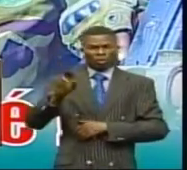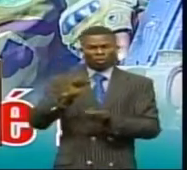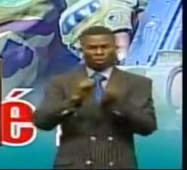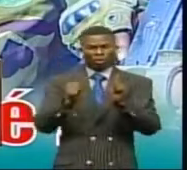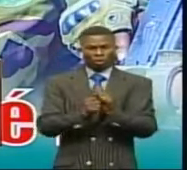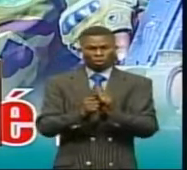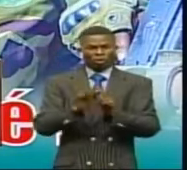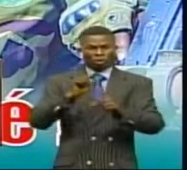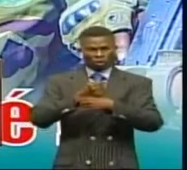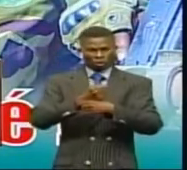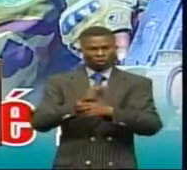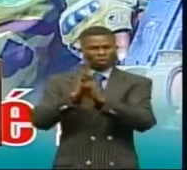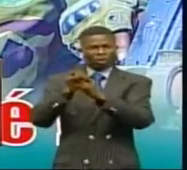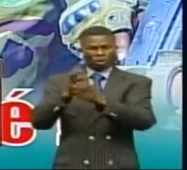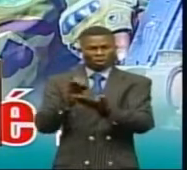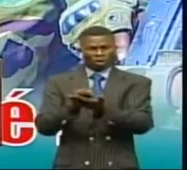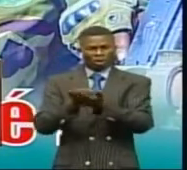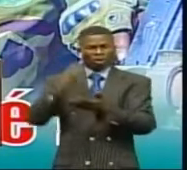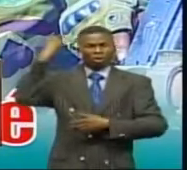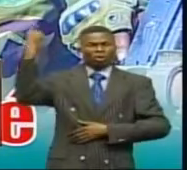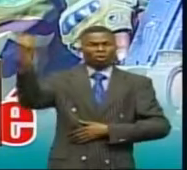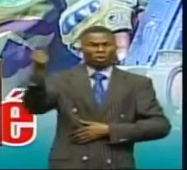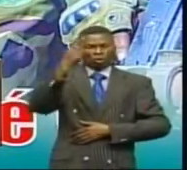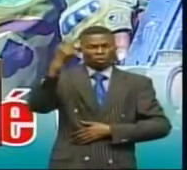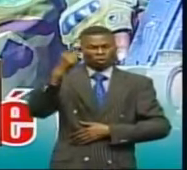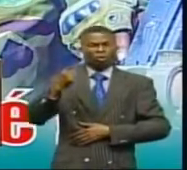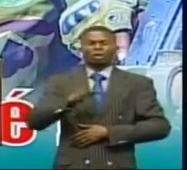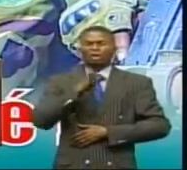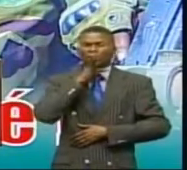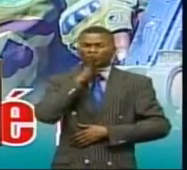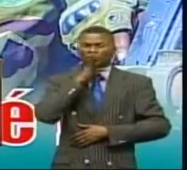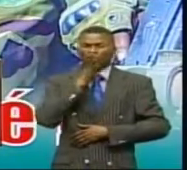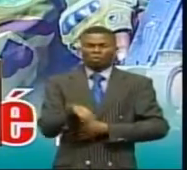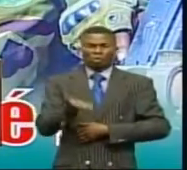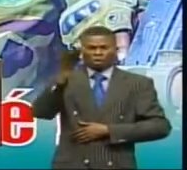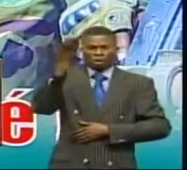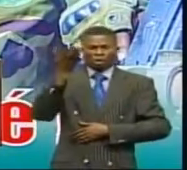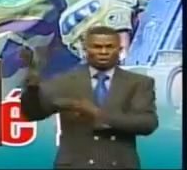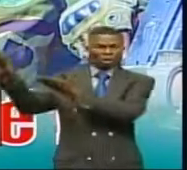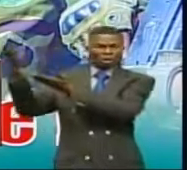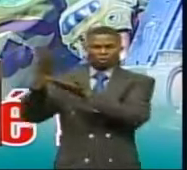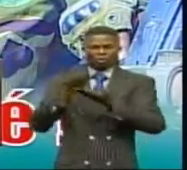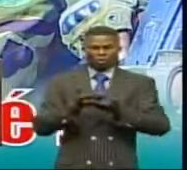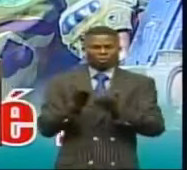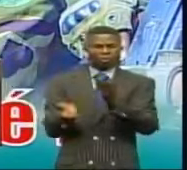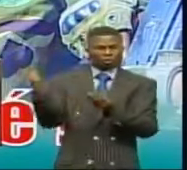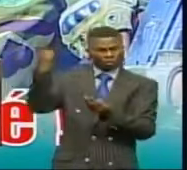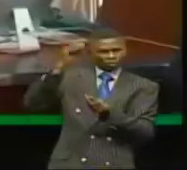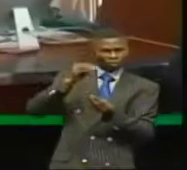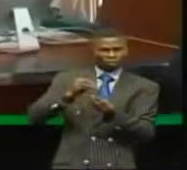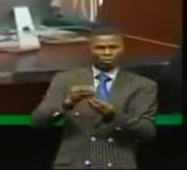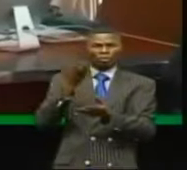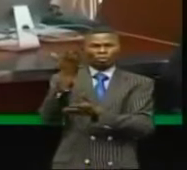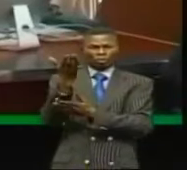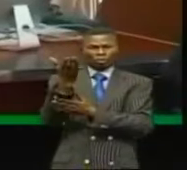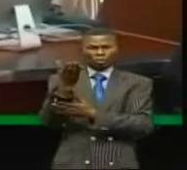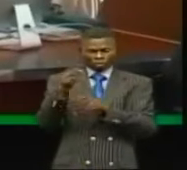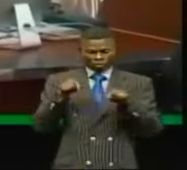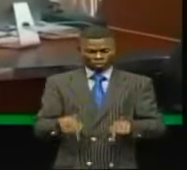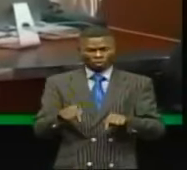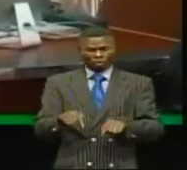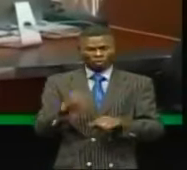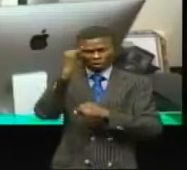récession de l'économie mondiale, la persistance de l'inflation importée, l'augmentation saisonnière de la demande intérieure en fin